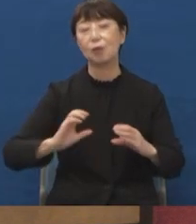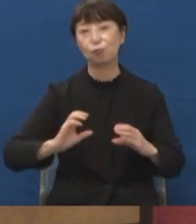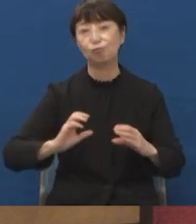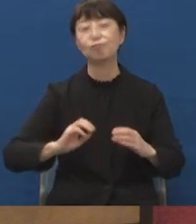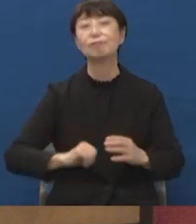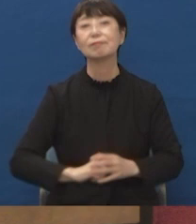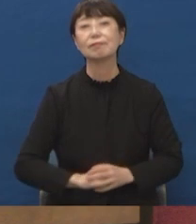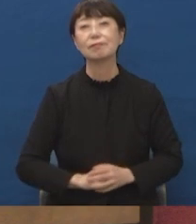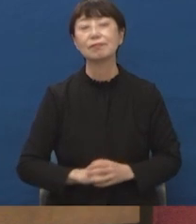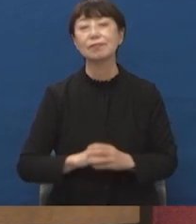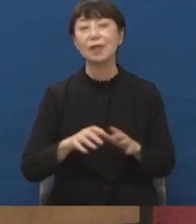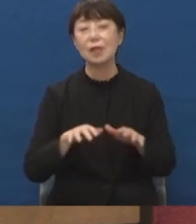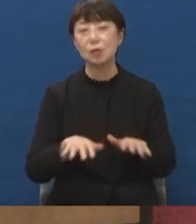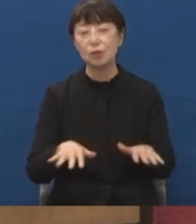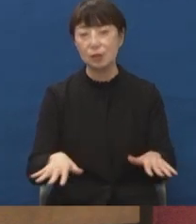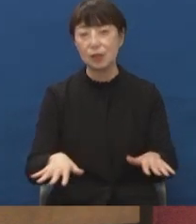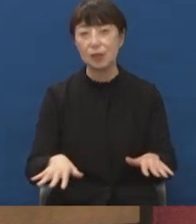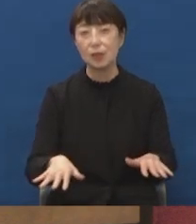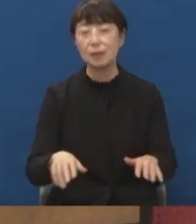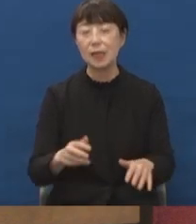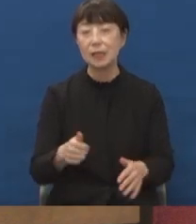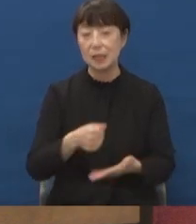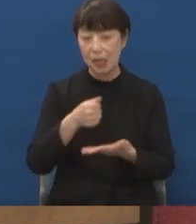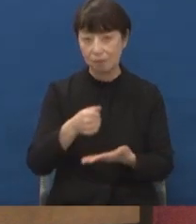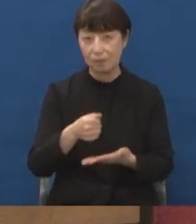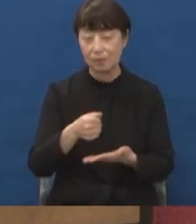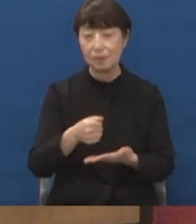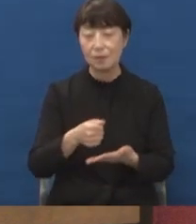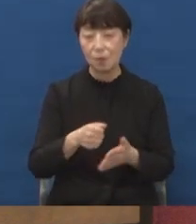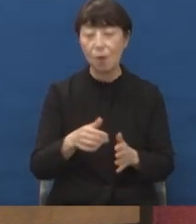や資産の有効活用、さらには